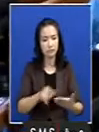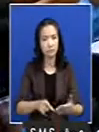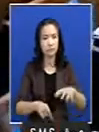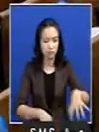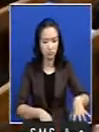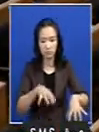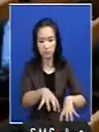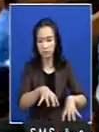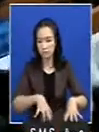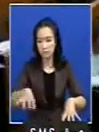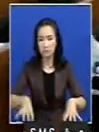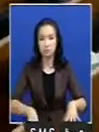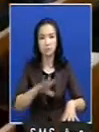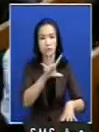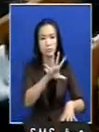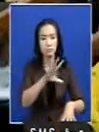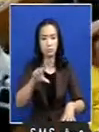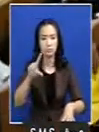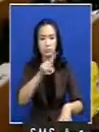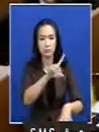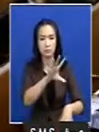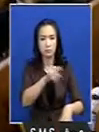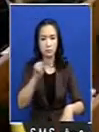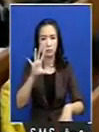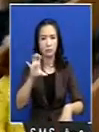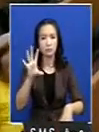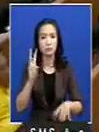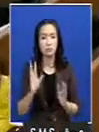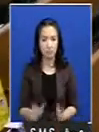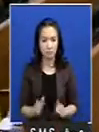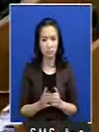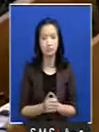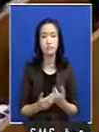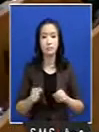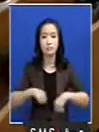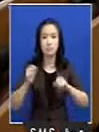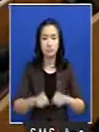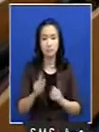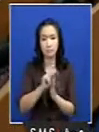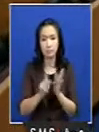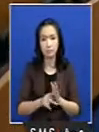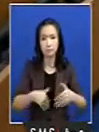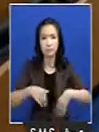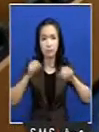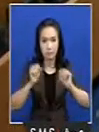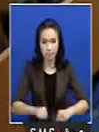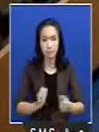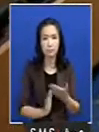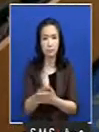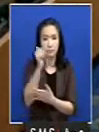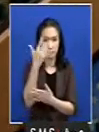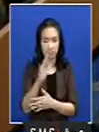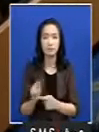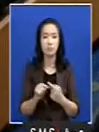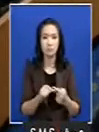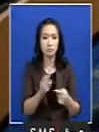ละหน่วยที่มีประมาณ 5-600 คนแทนค่ะเมื่อสนช.ลงมติผ่านร่างกฎหมายประชามติแล้วหลังจากนี้จะเข้าสู่กระบวน